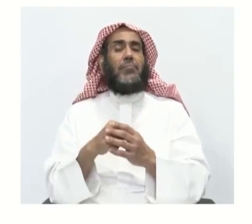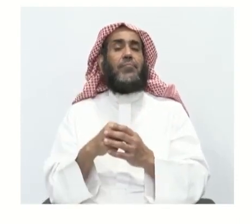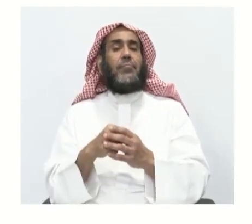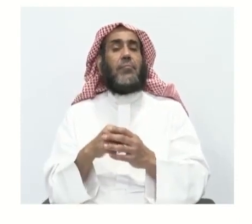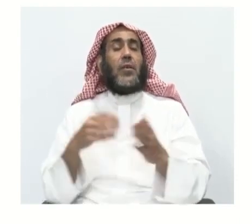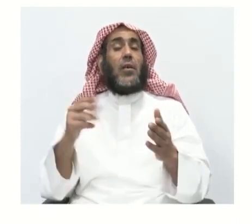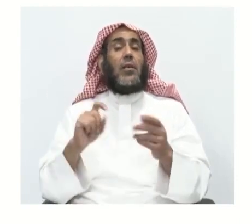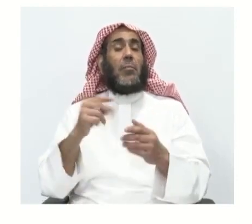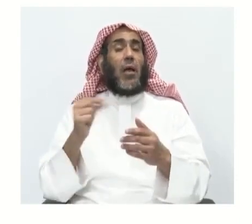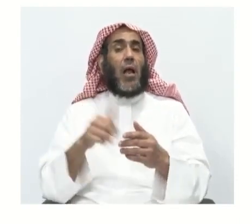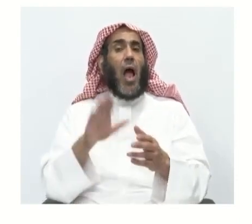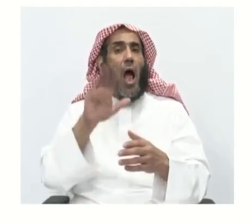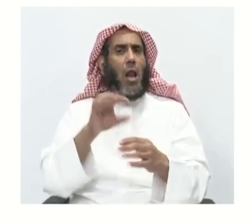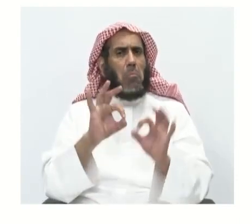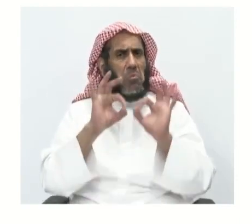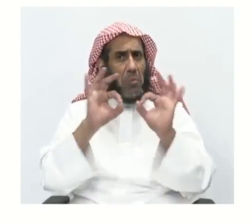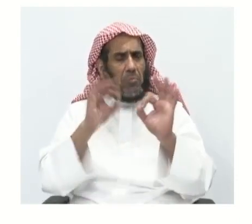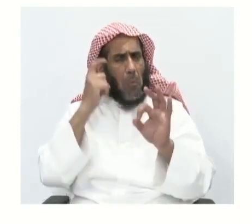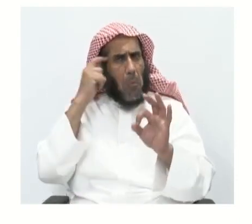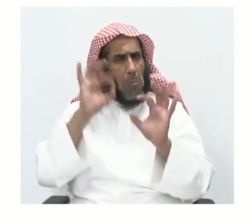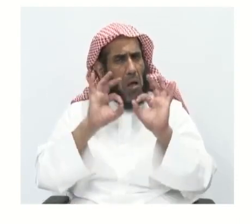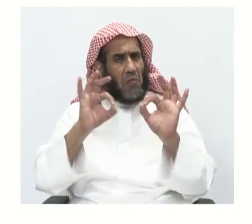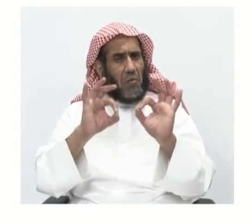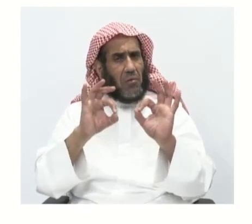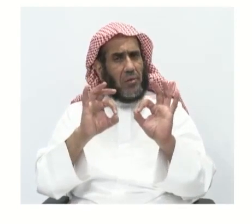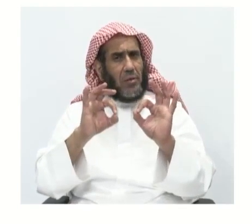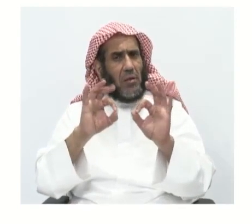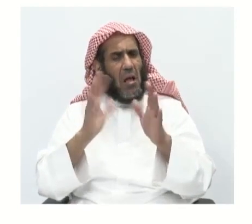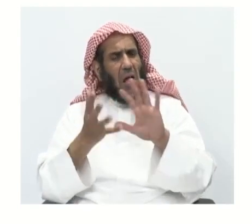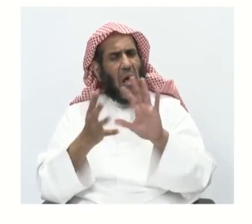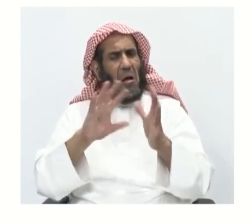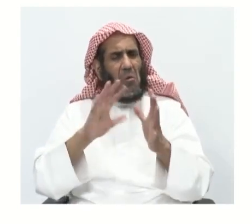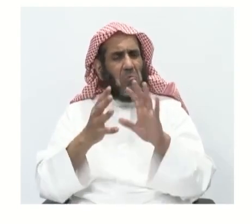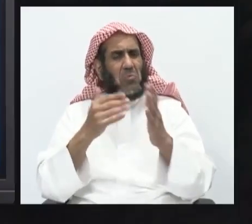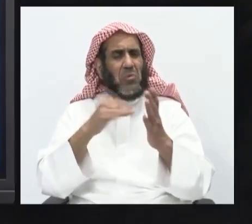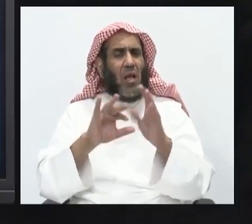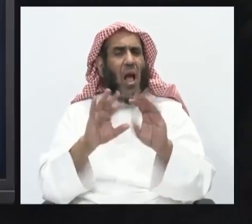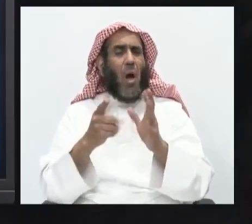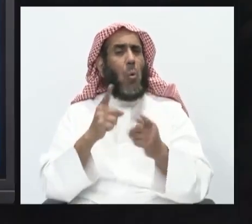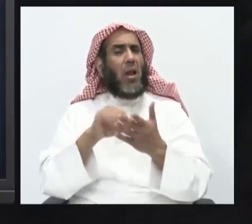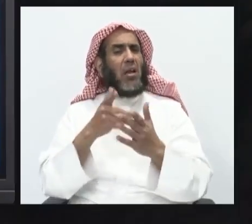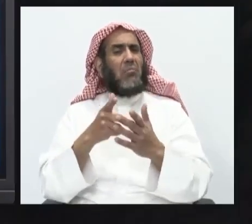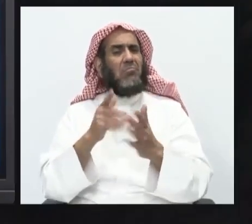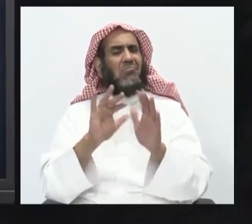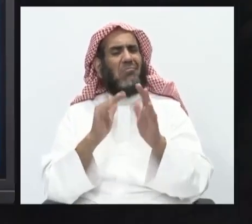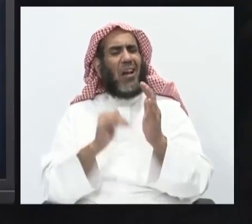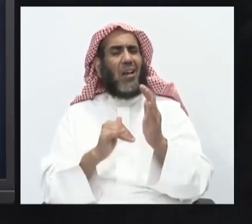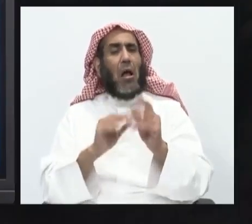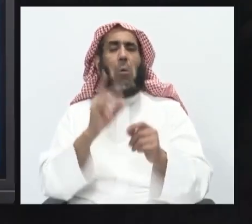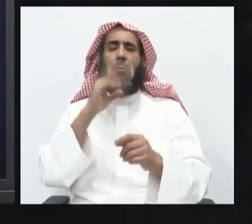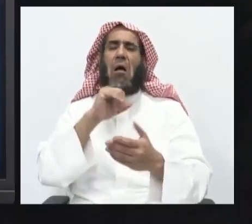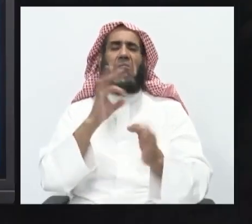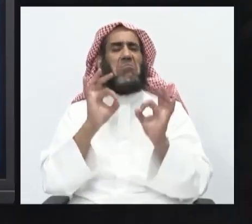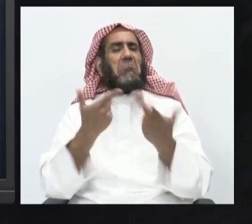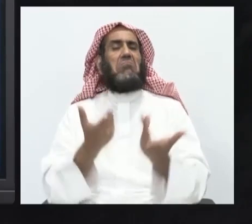كتابه الالف المتطرفه اخر الكلمه هل اتقنتها وعرفتها ام اتقنتها مستوى متوسط ام انك اتقنت قليلا ام لم تتقنها